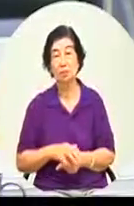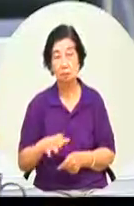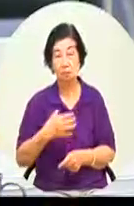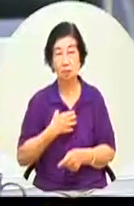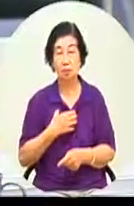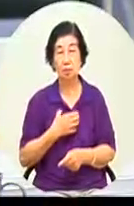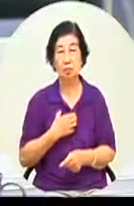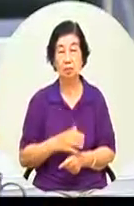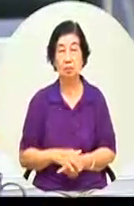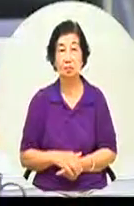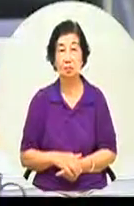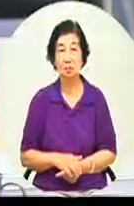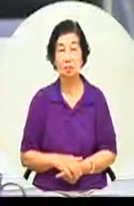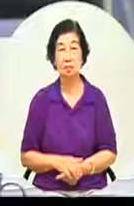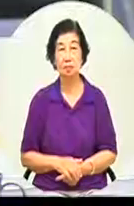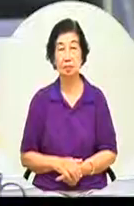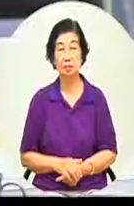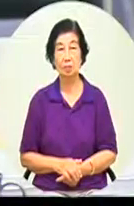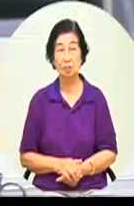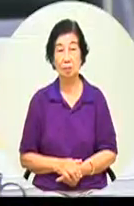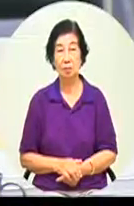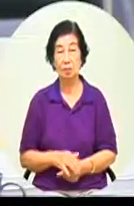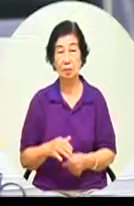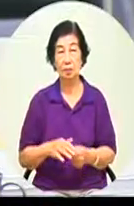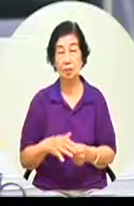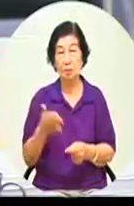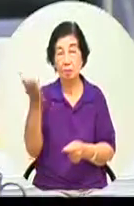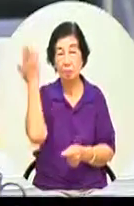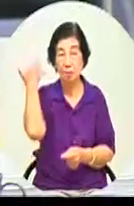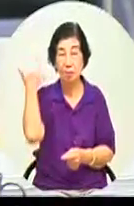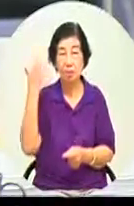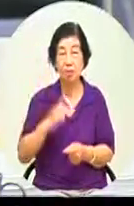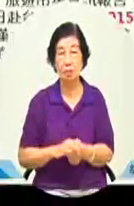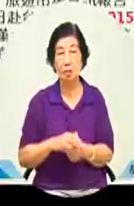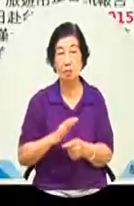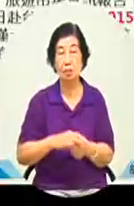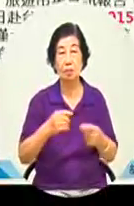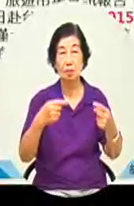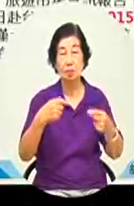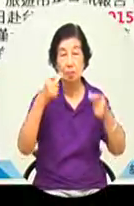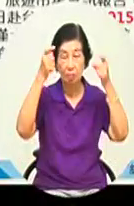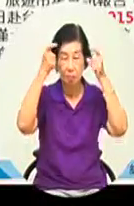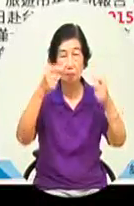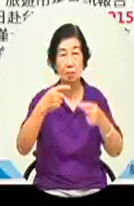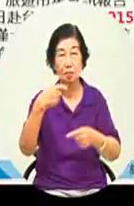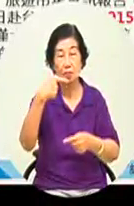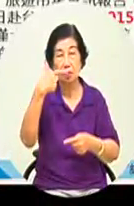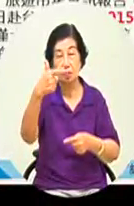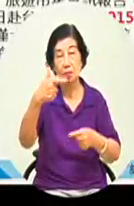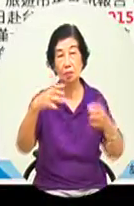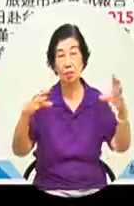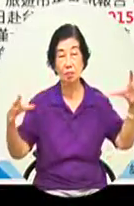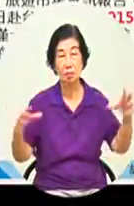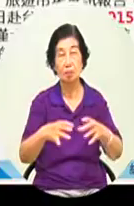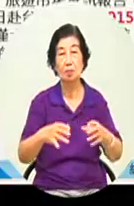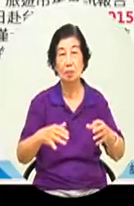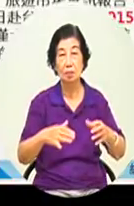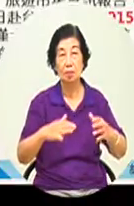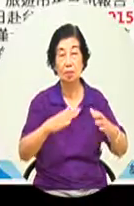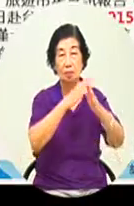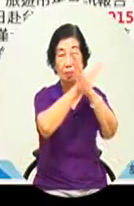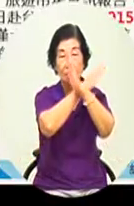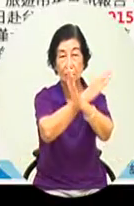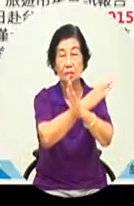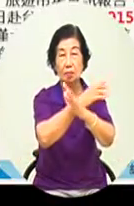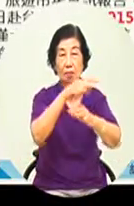咱也有看到讲，咱往年的六合夜市是安尼人吵吵吵，根本就要挤落去，甚至是连要行